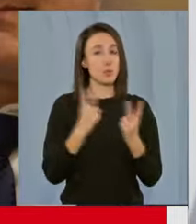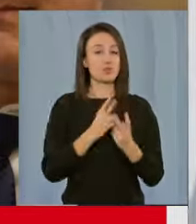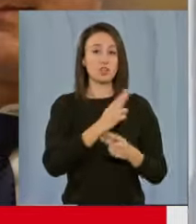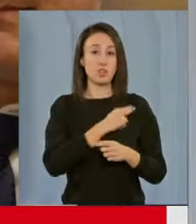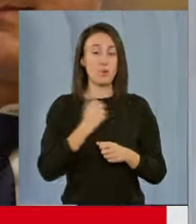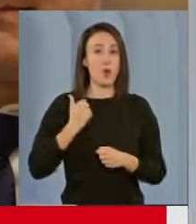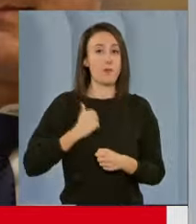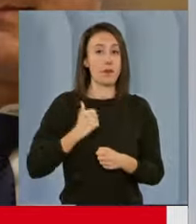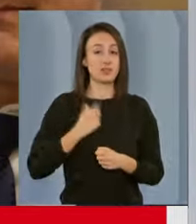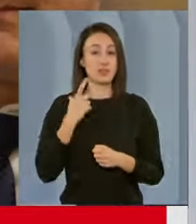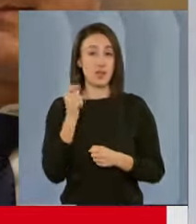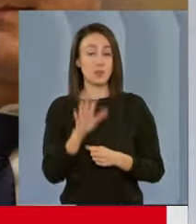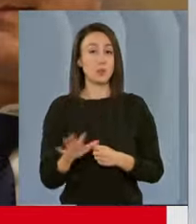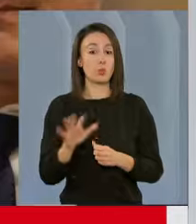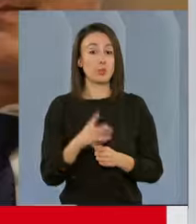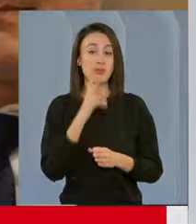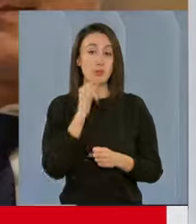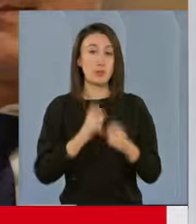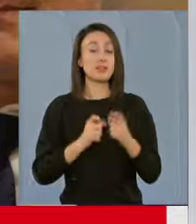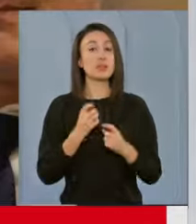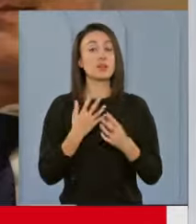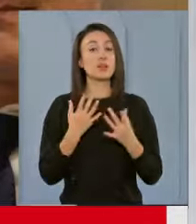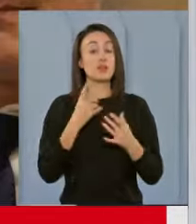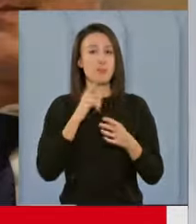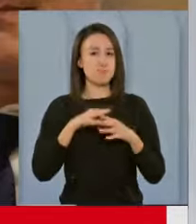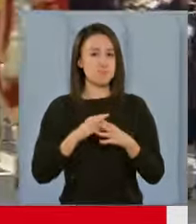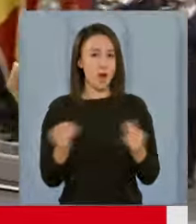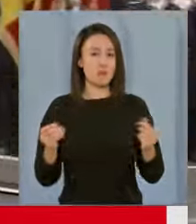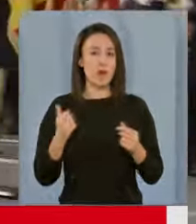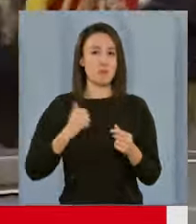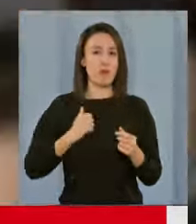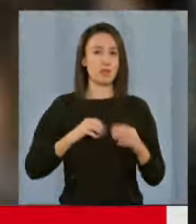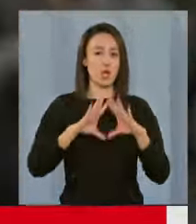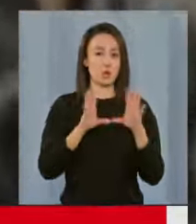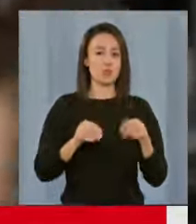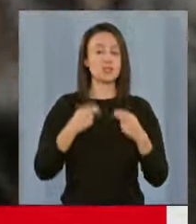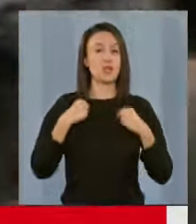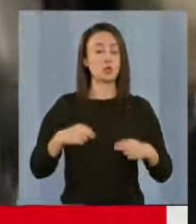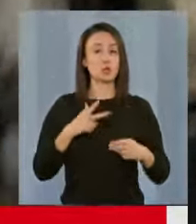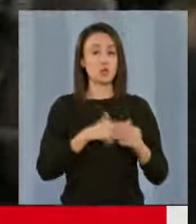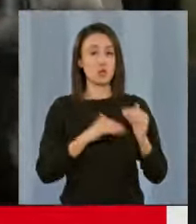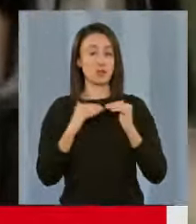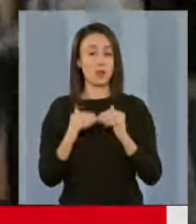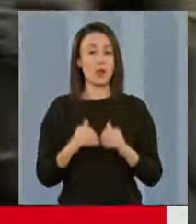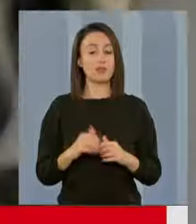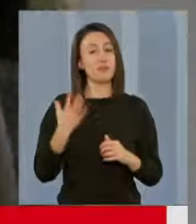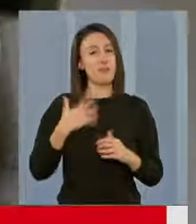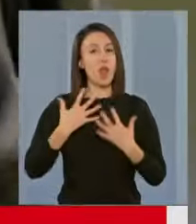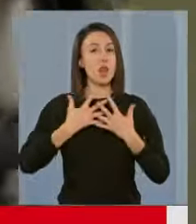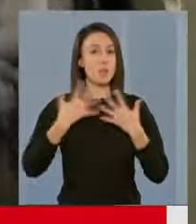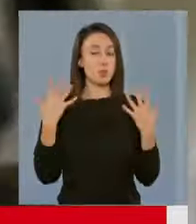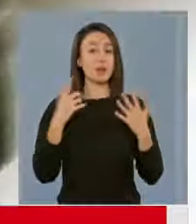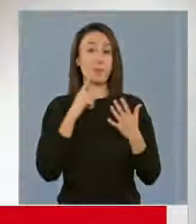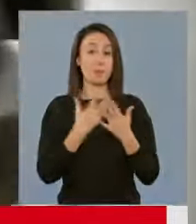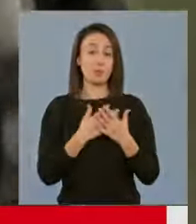șeful armatei să iasă public să vorbească cât de praf este armata română. Senatorul PSD, Daniel Zamfir, cere lămuriri